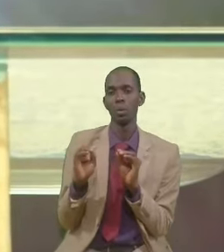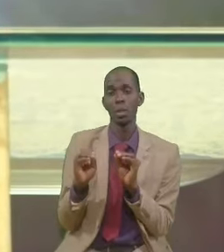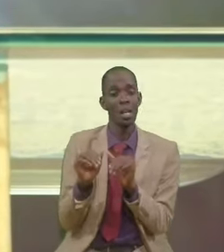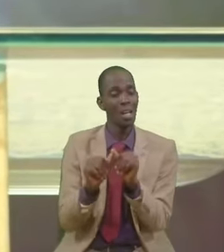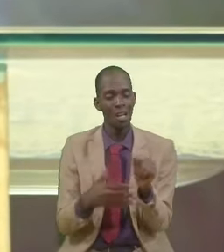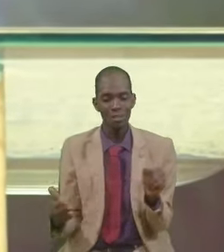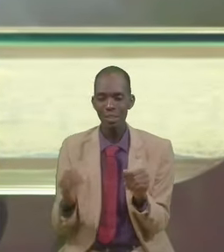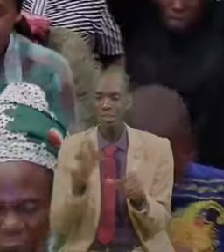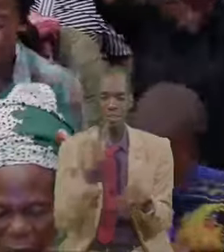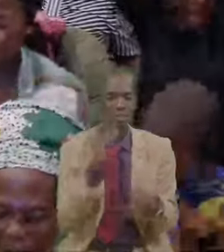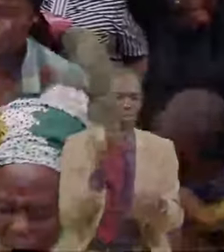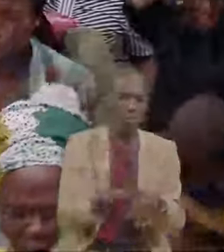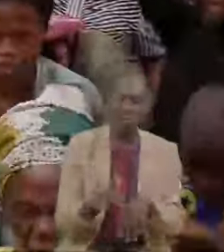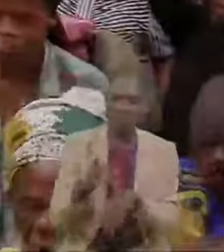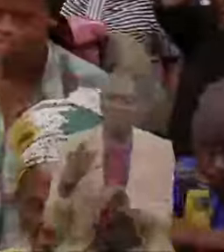Tout est vide.